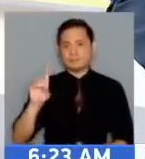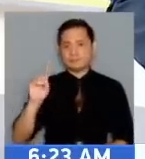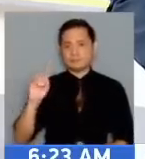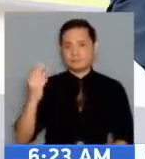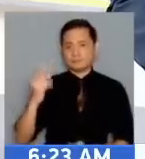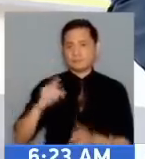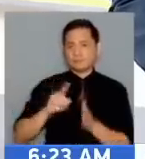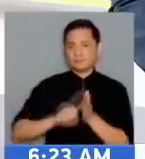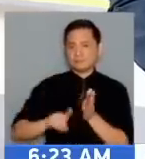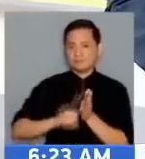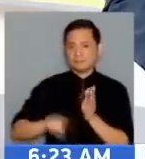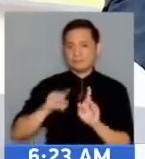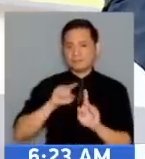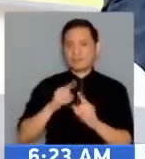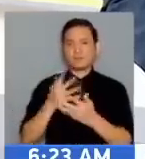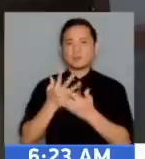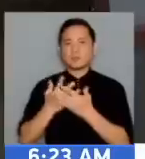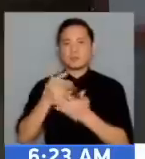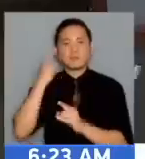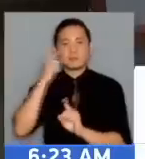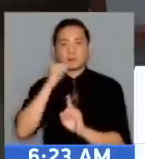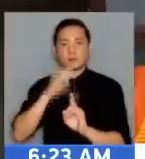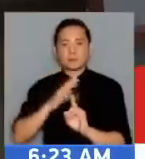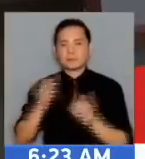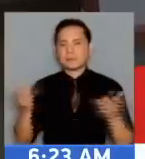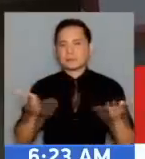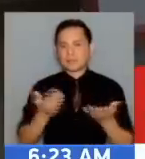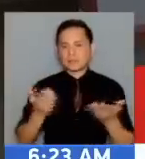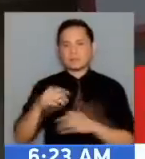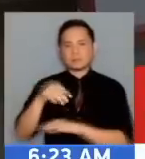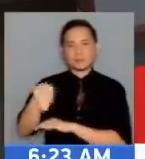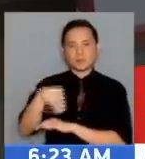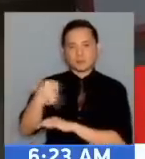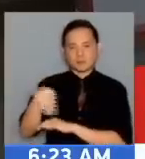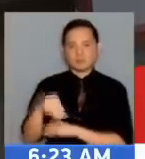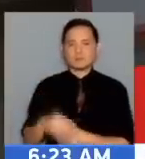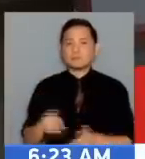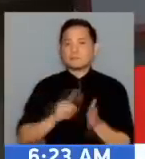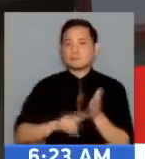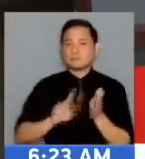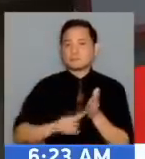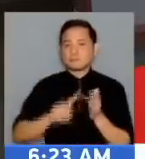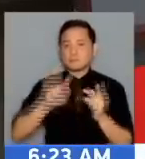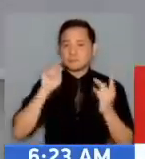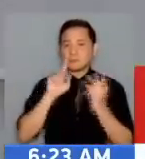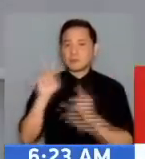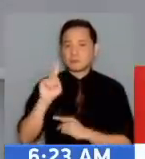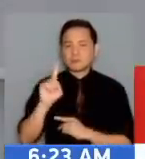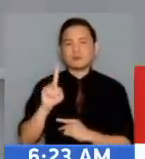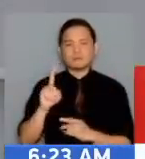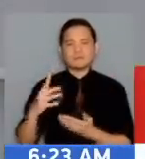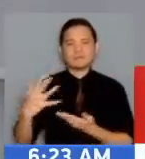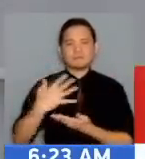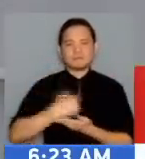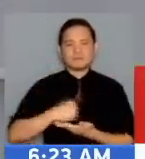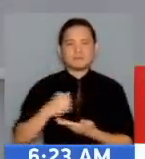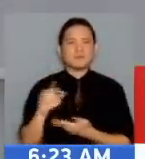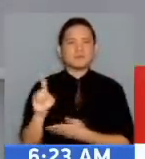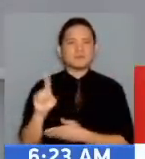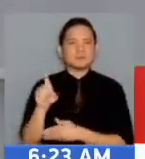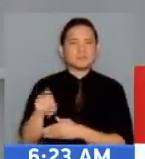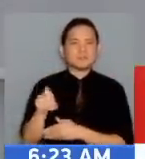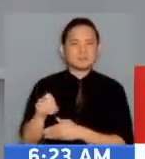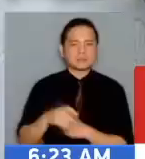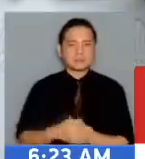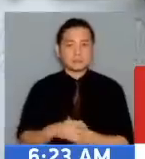for Women sa Mandaluyong. Ito'y para alamin ang mga kailangan ng mga nakapiit doon. Sabi ng DOH, malaking hamon ang